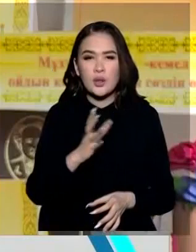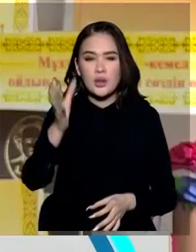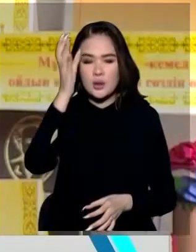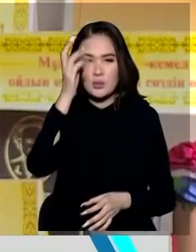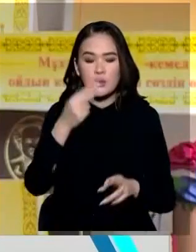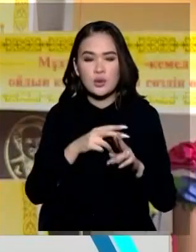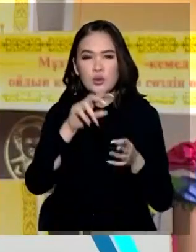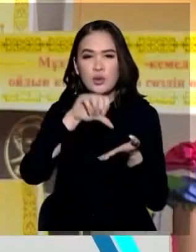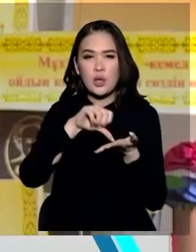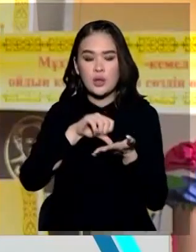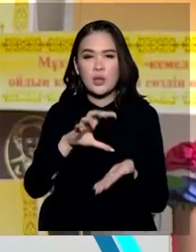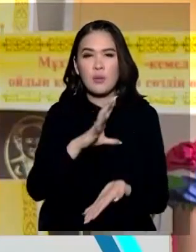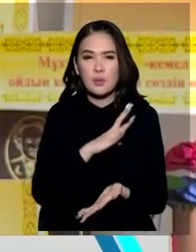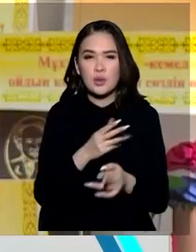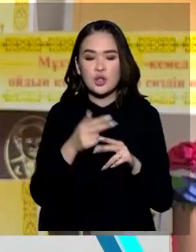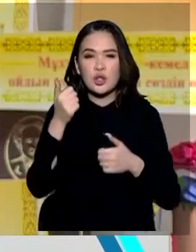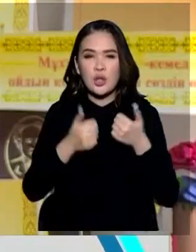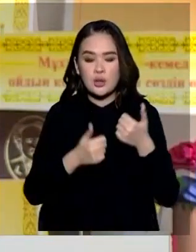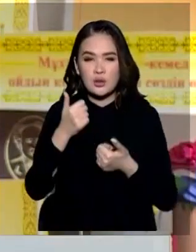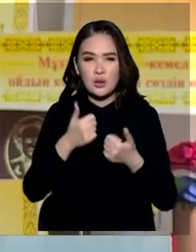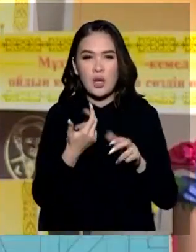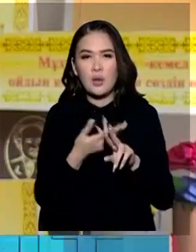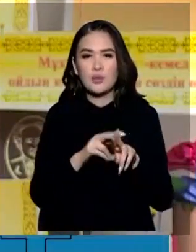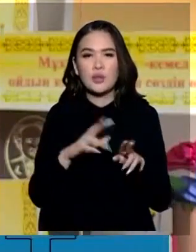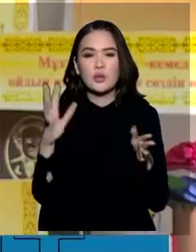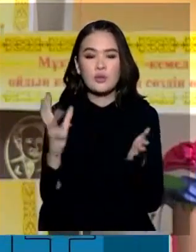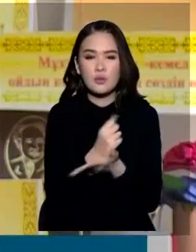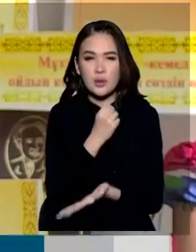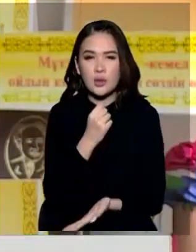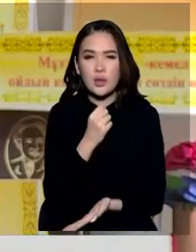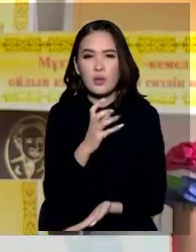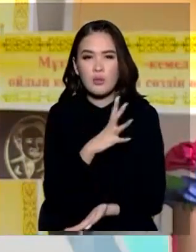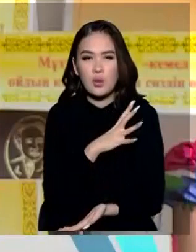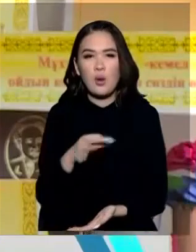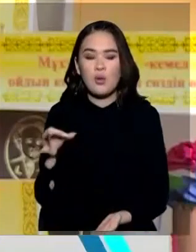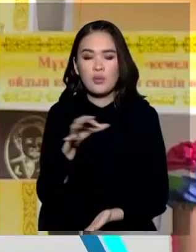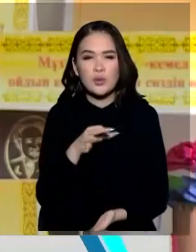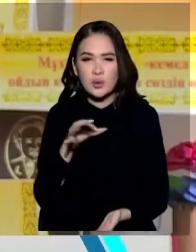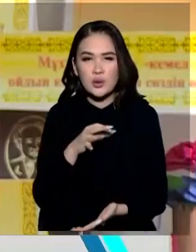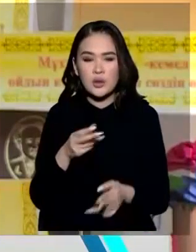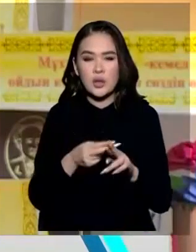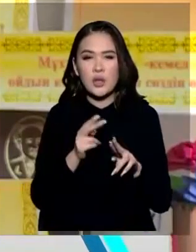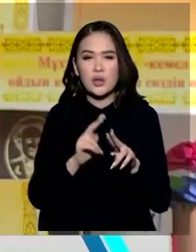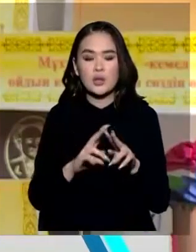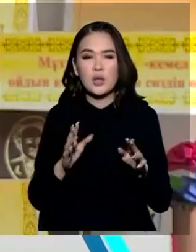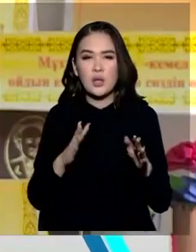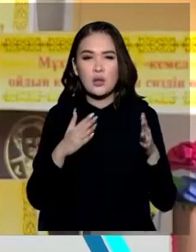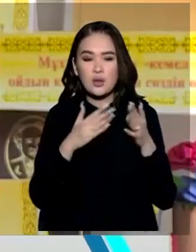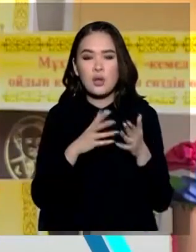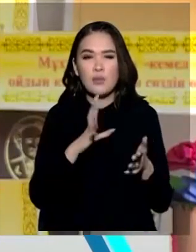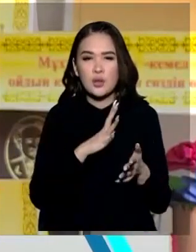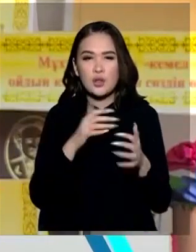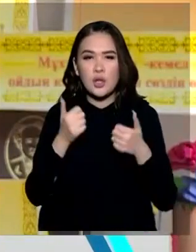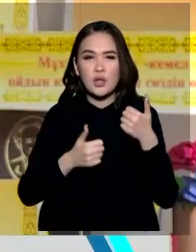жарысына қатыстық. Ғылыми жоба жарысында жеңіске жетіп, облыстық деңгейдегі неге жарысқа